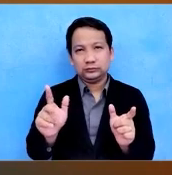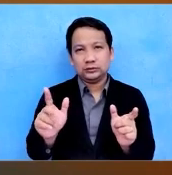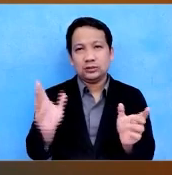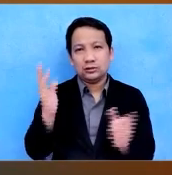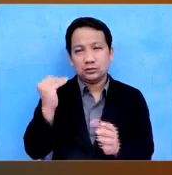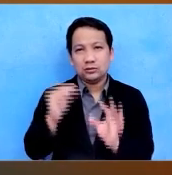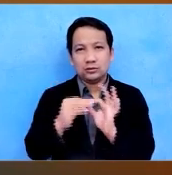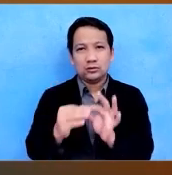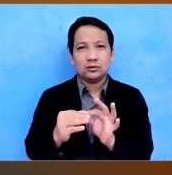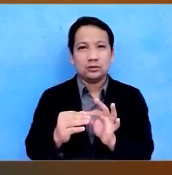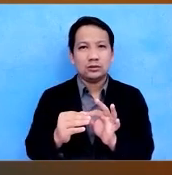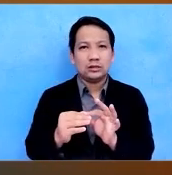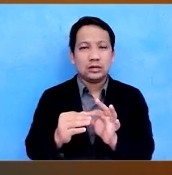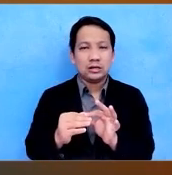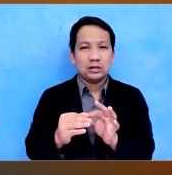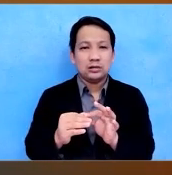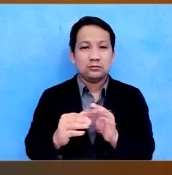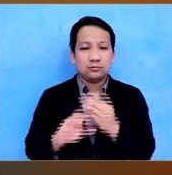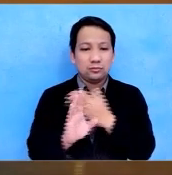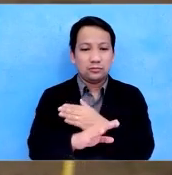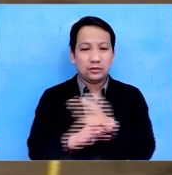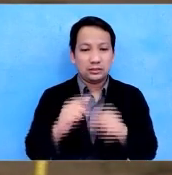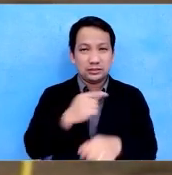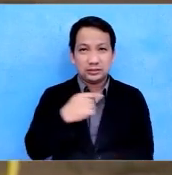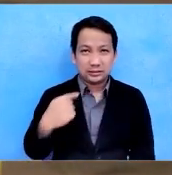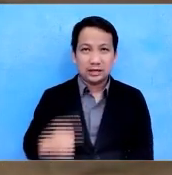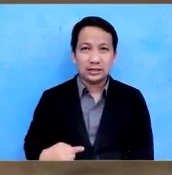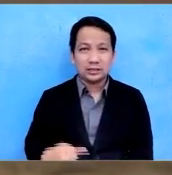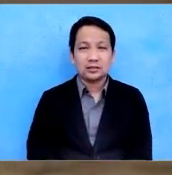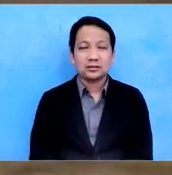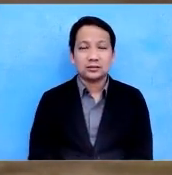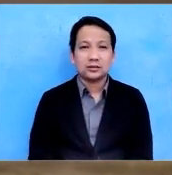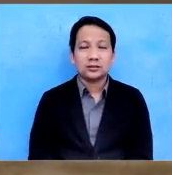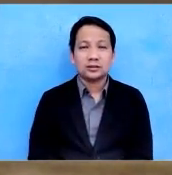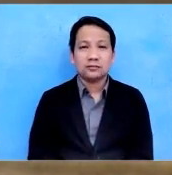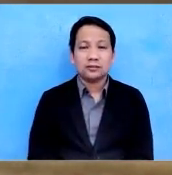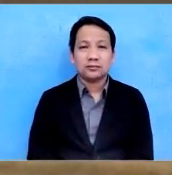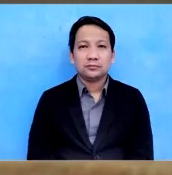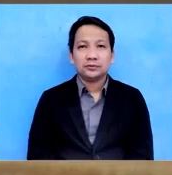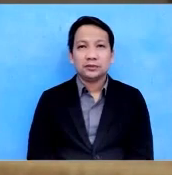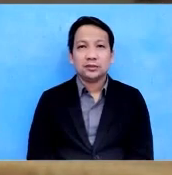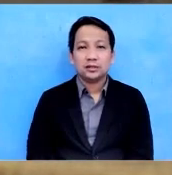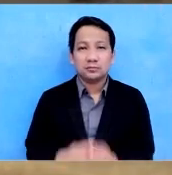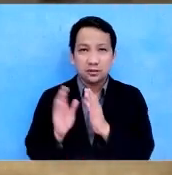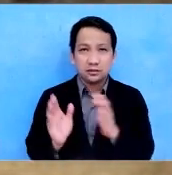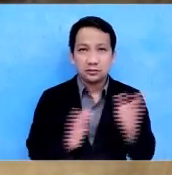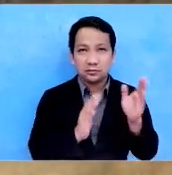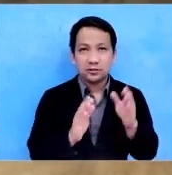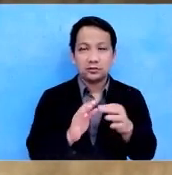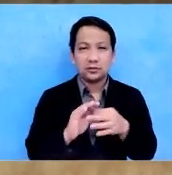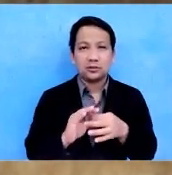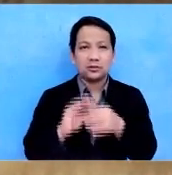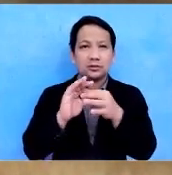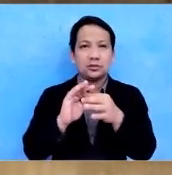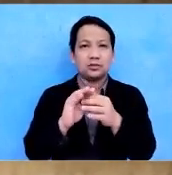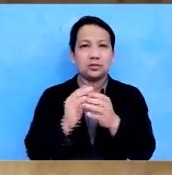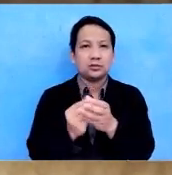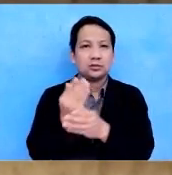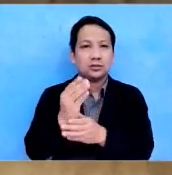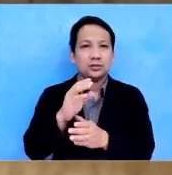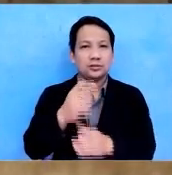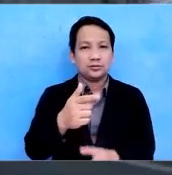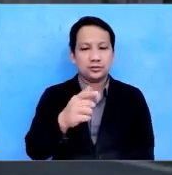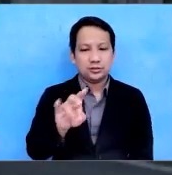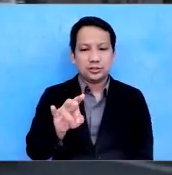2023 dahil sa rebound ng economy ng China. Dagdag pa raw dyan ang plano ng samahan ng mga mauunlad na bansa o